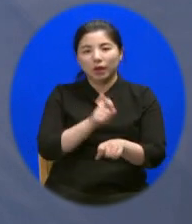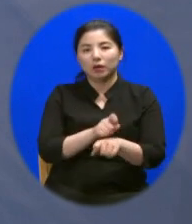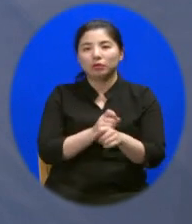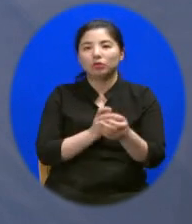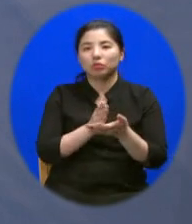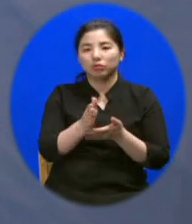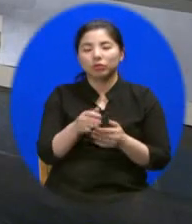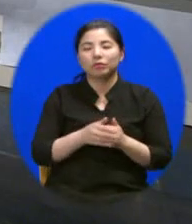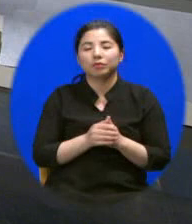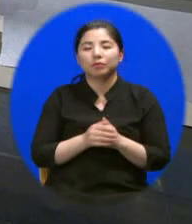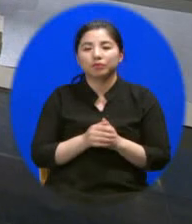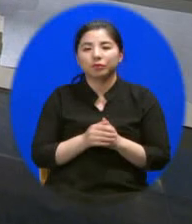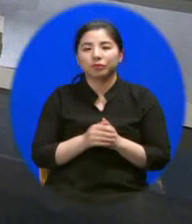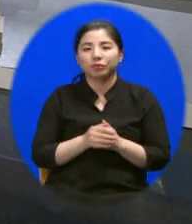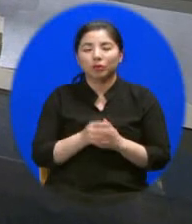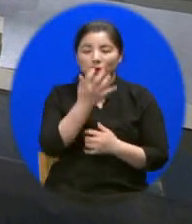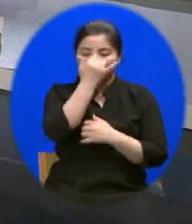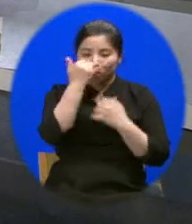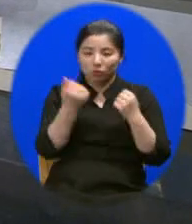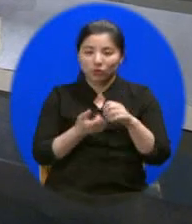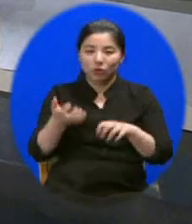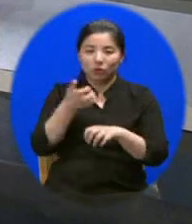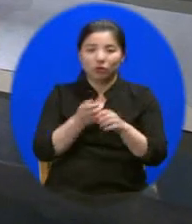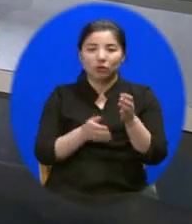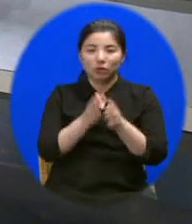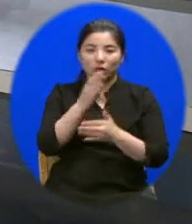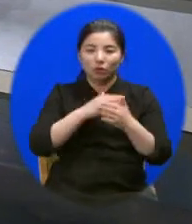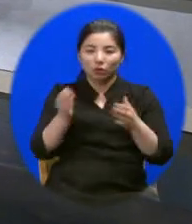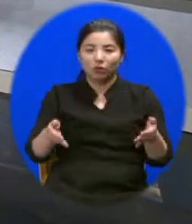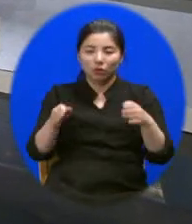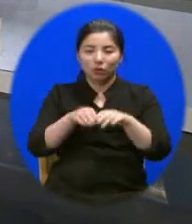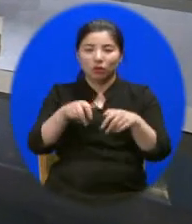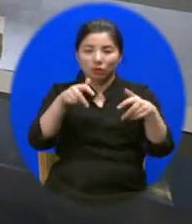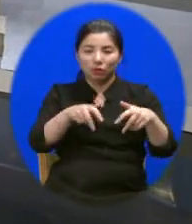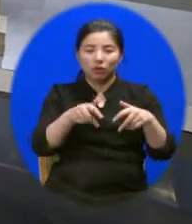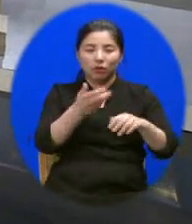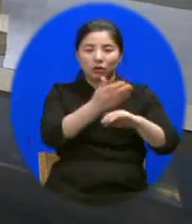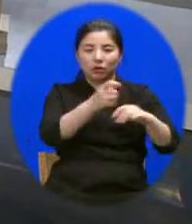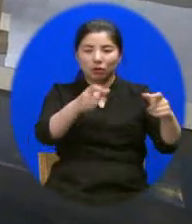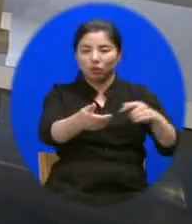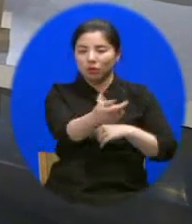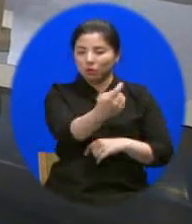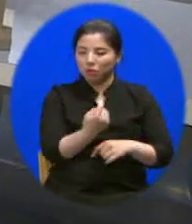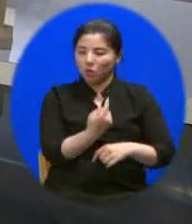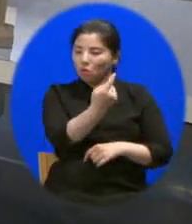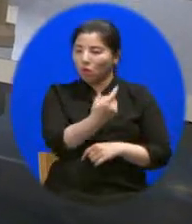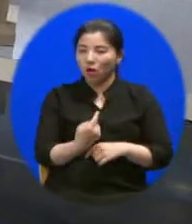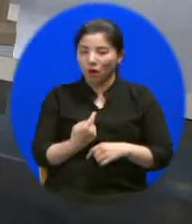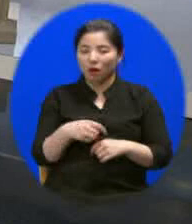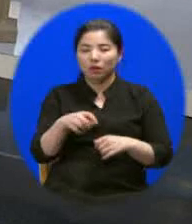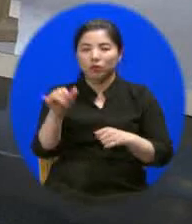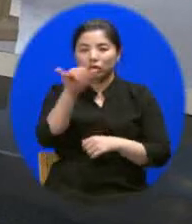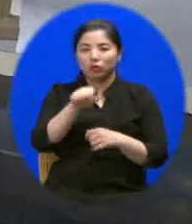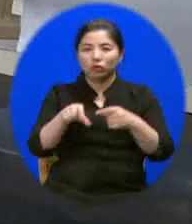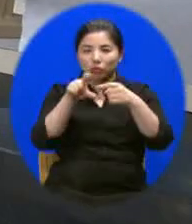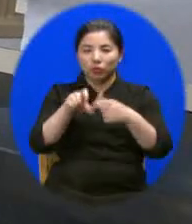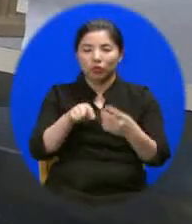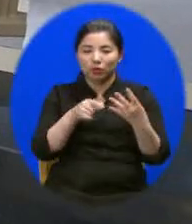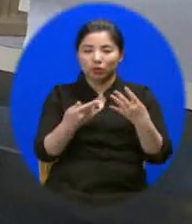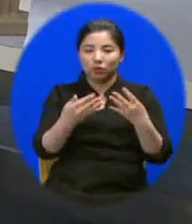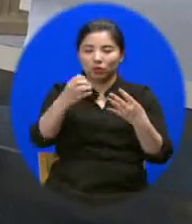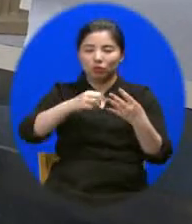드리도록 하겠습니다 충북 혁신도시 공공기관 직원의 외지 출퇴근 비율은 전국 평균인 4.9% 보다